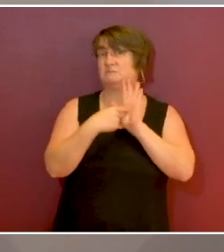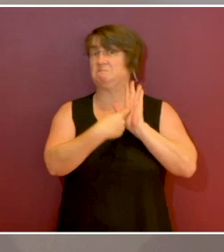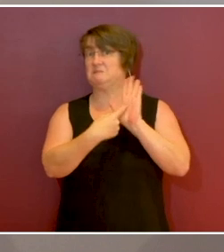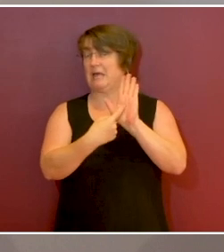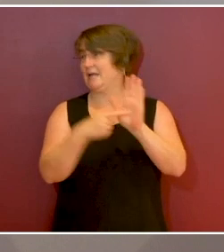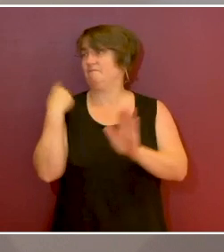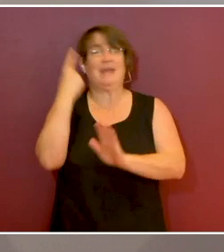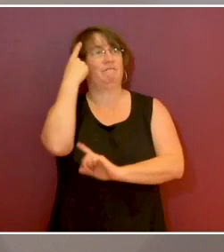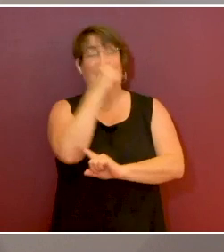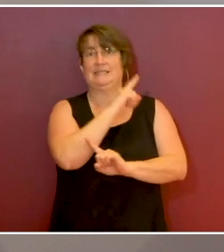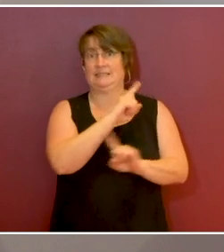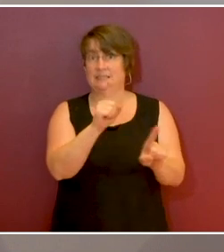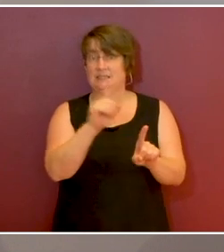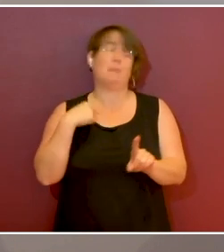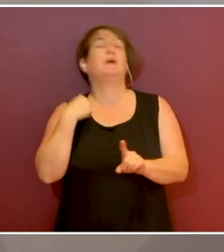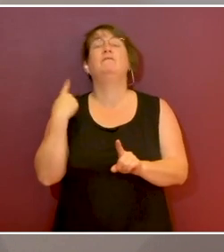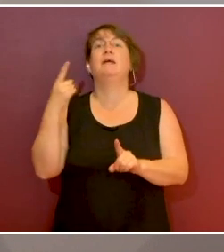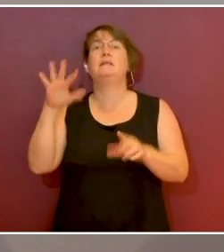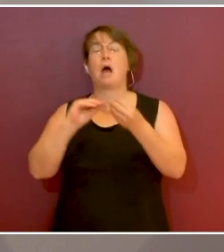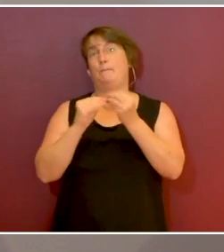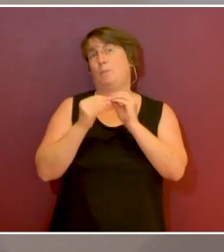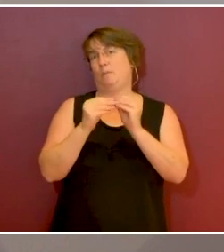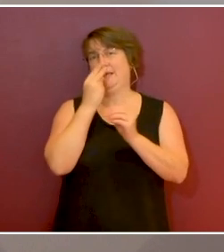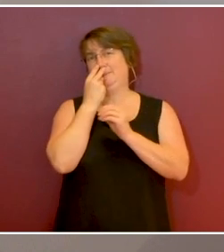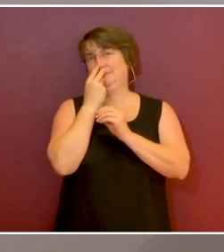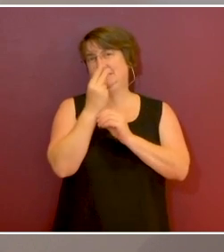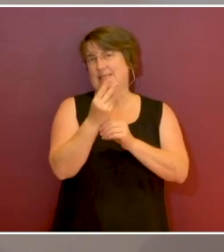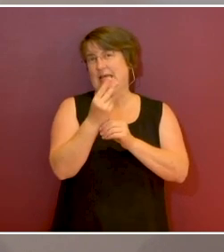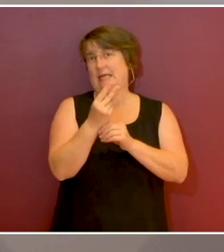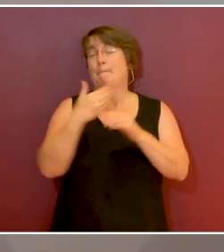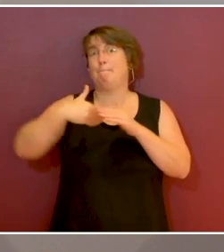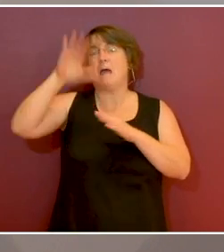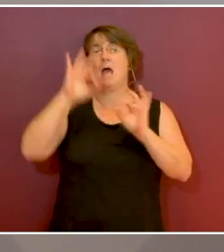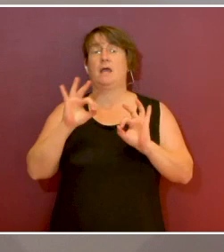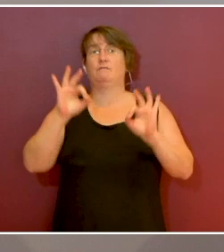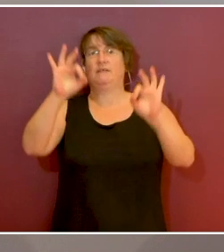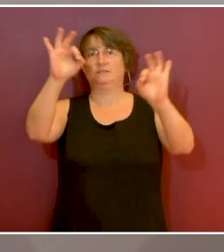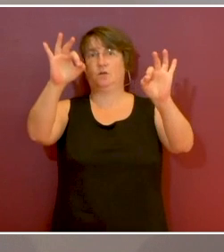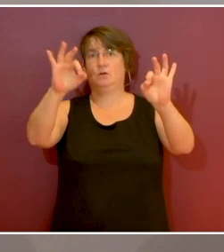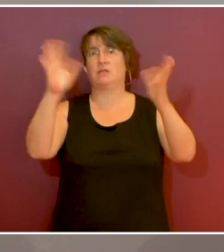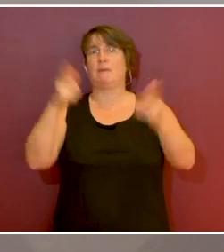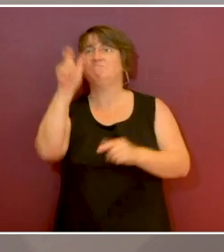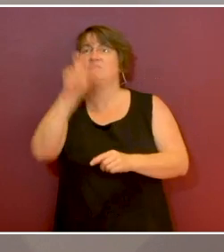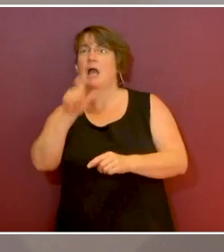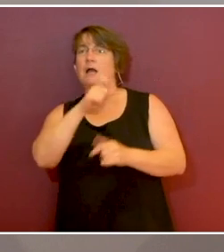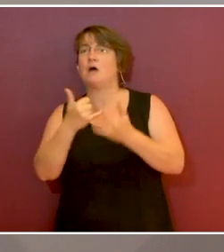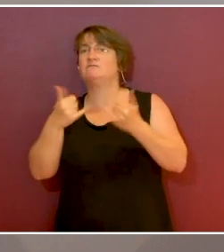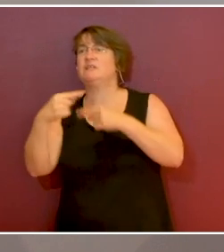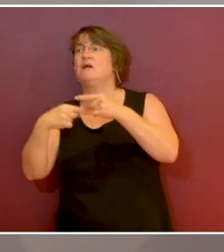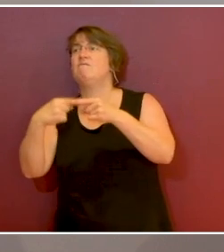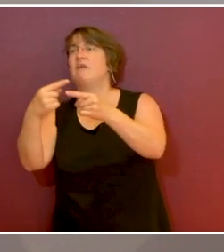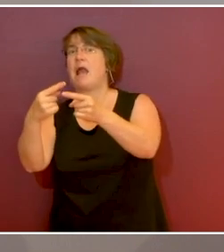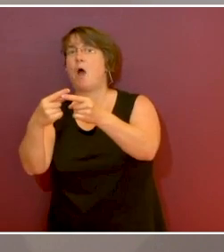dass es infektiöser ist, zu den klinischen Verläufen noch nicht abschließend was sagen können und deshalb lieber